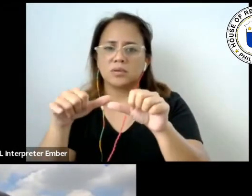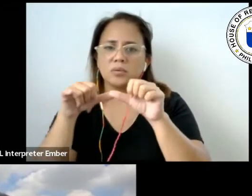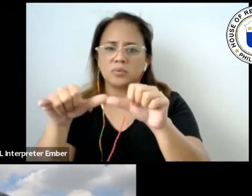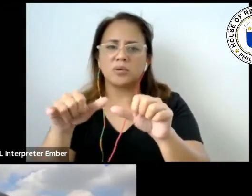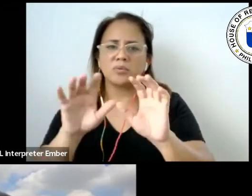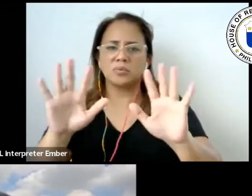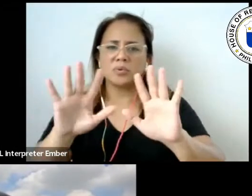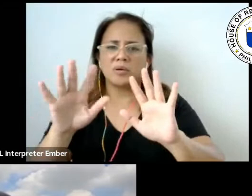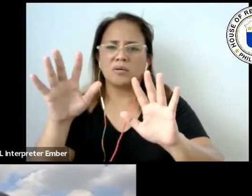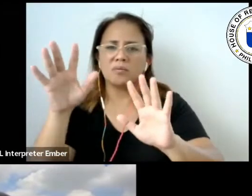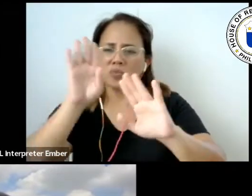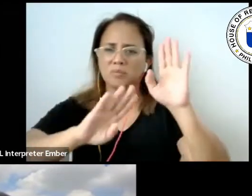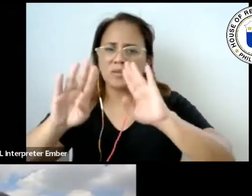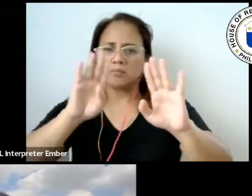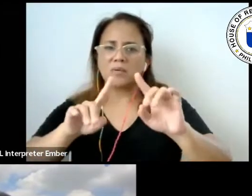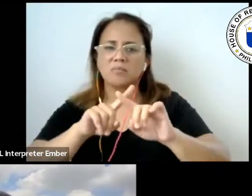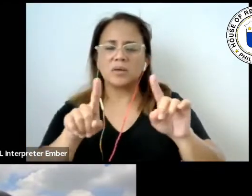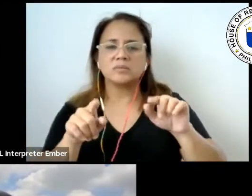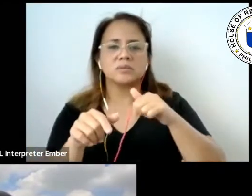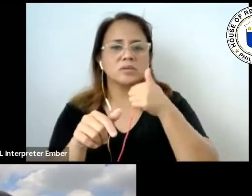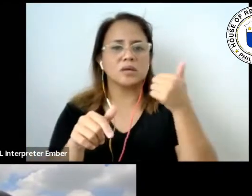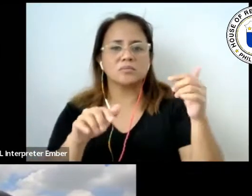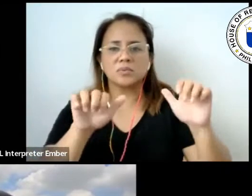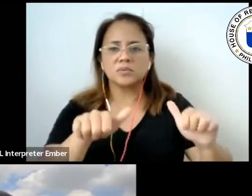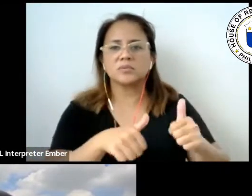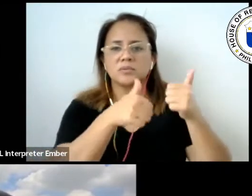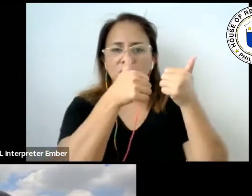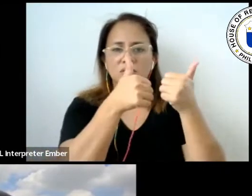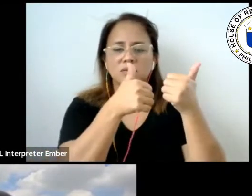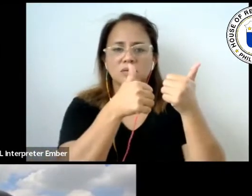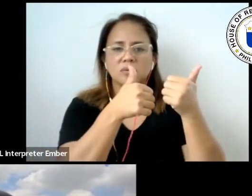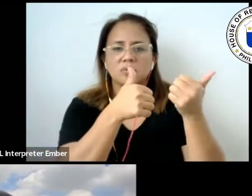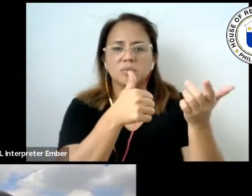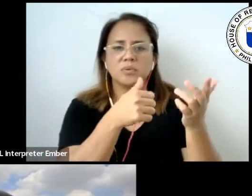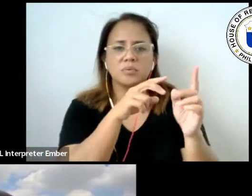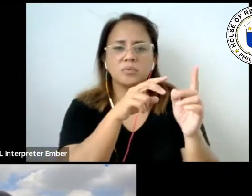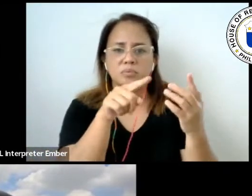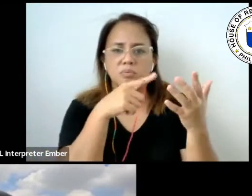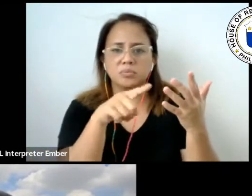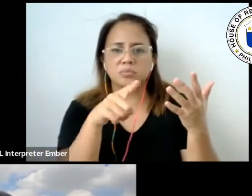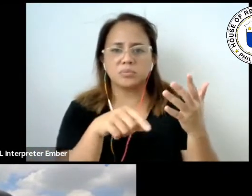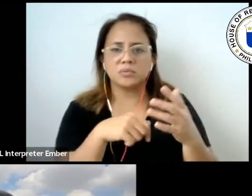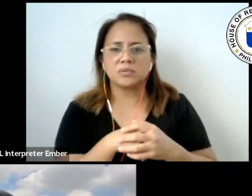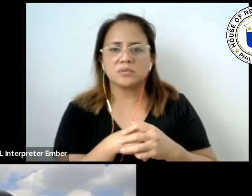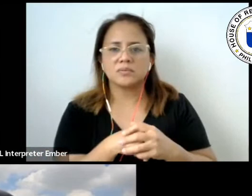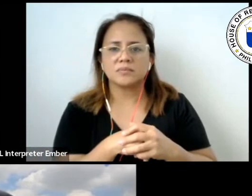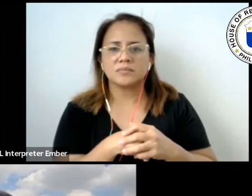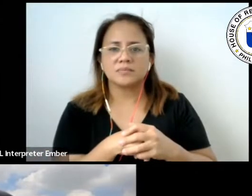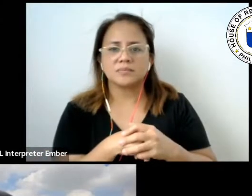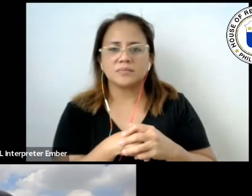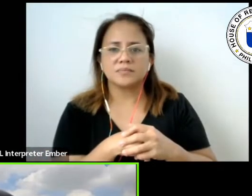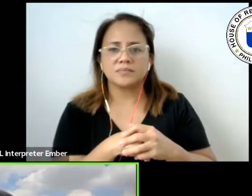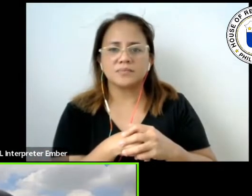Huwag walang problema yun eh. Pero dun sa mga may challenges, dun yung tingnan natin. Is that correct?